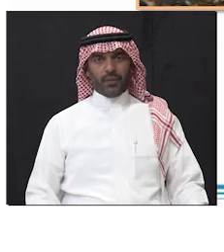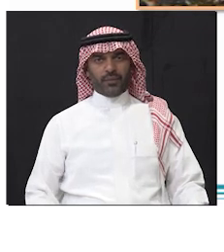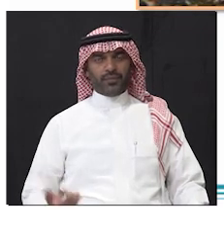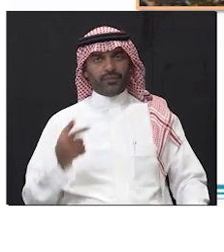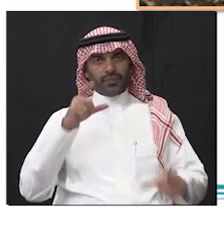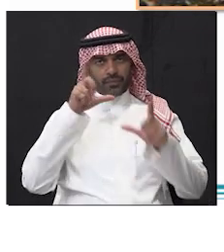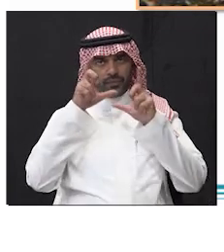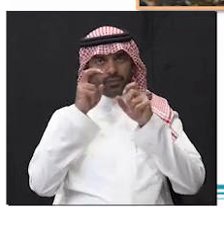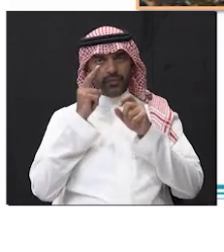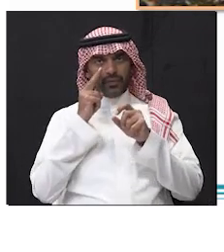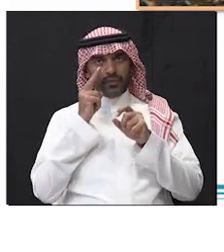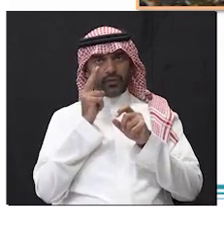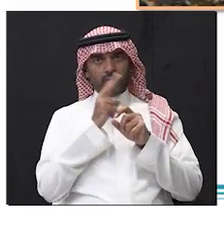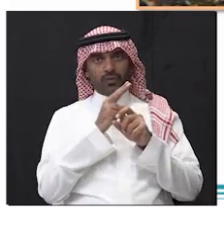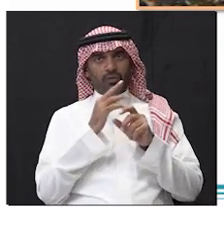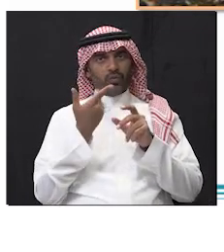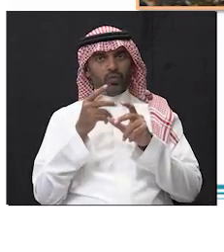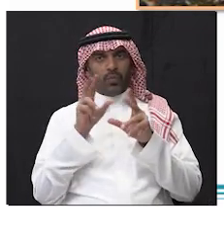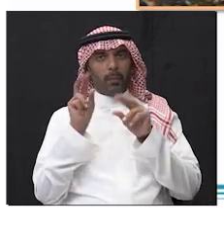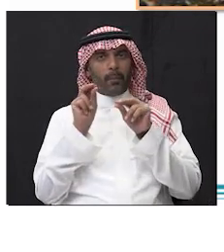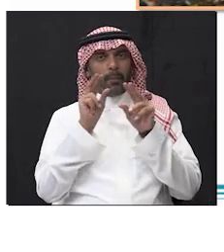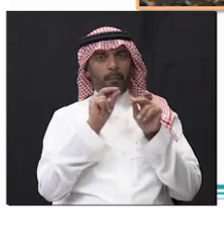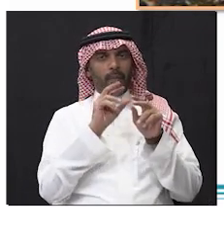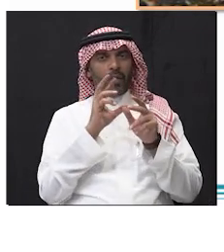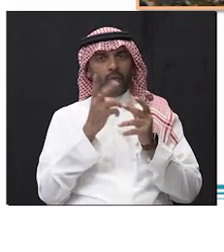ما نوع التماثل في الصور التالية؟